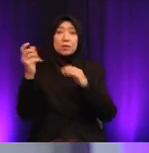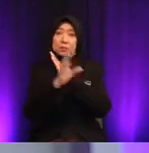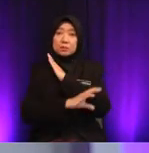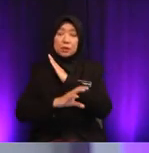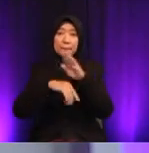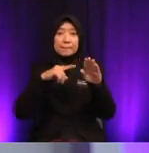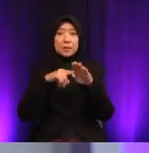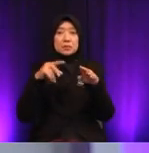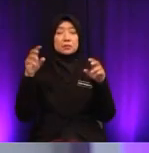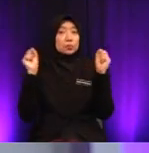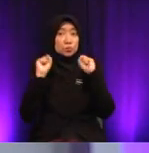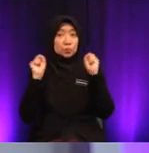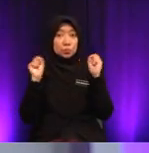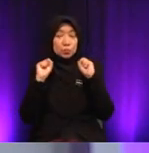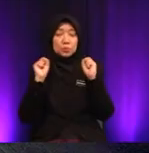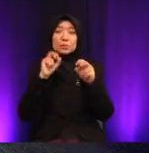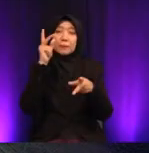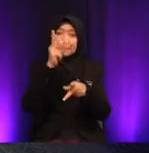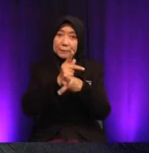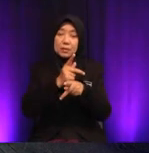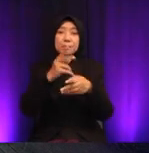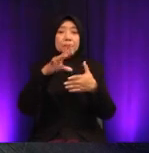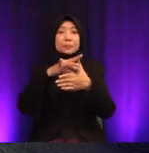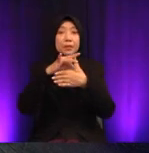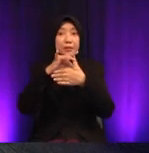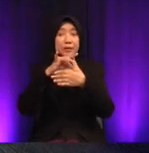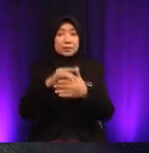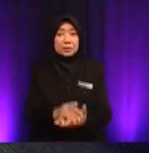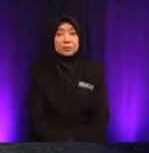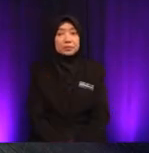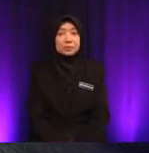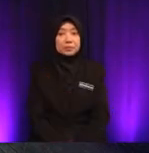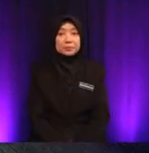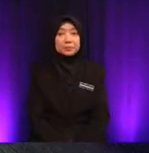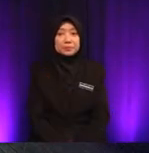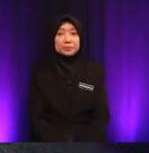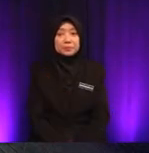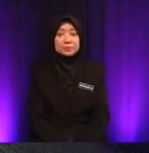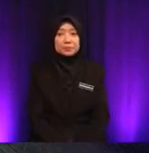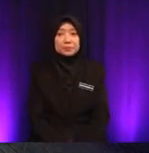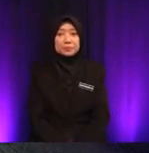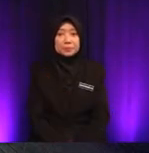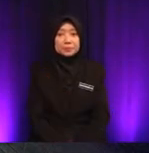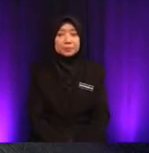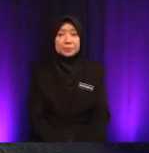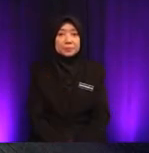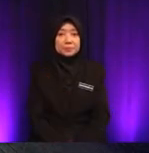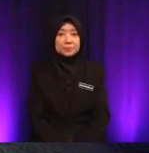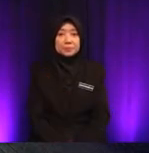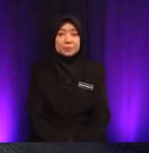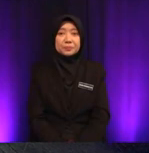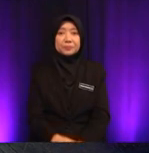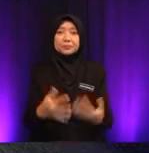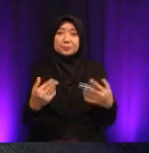simpan daging kan Oke boleh kita terus kita yang kita Tengok ya Allah